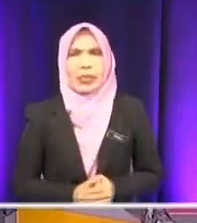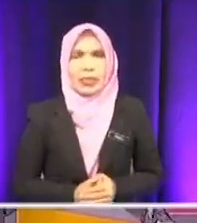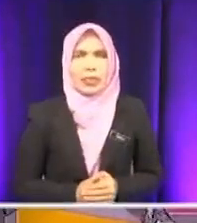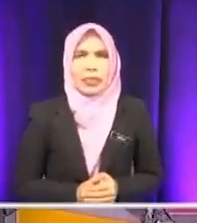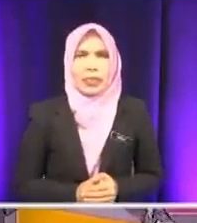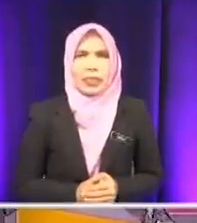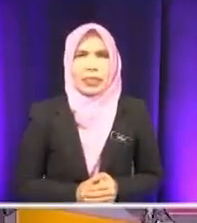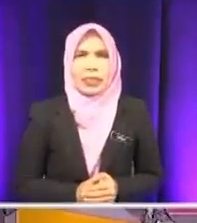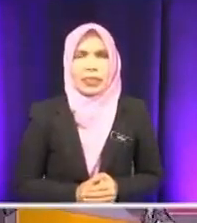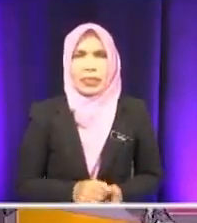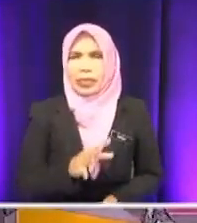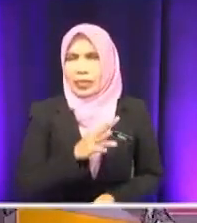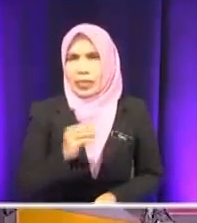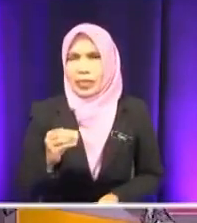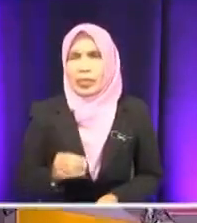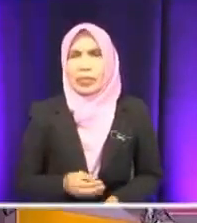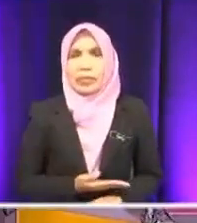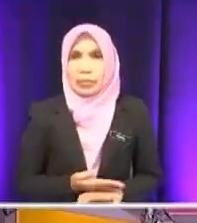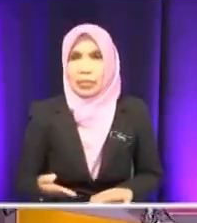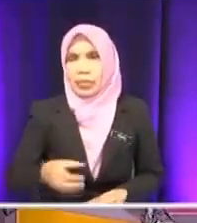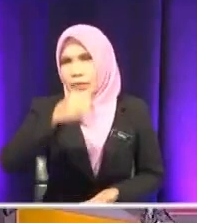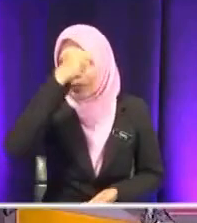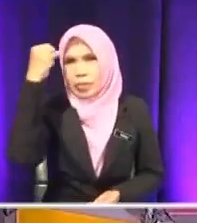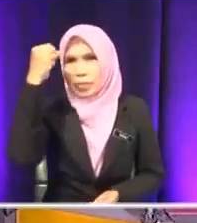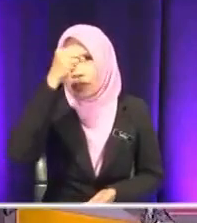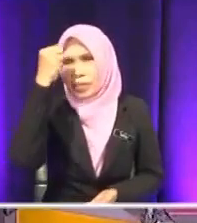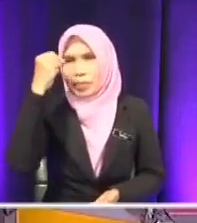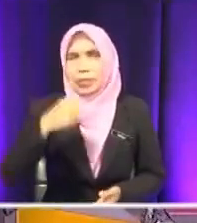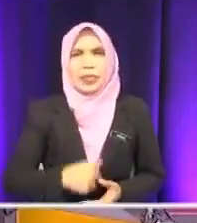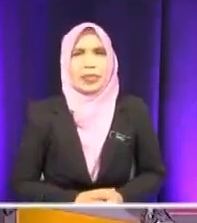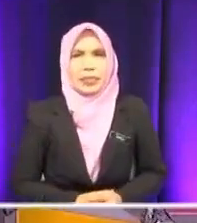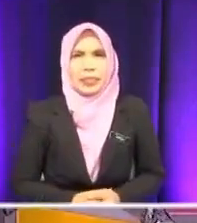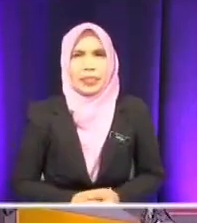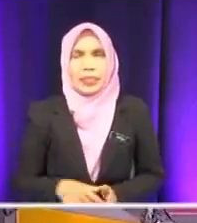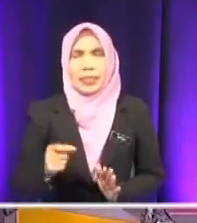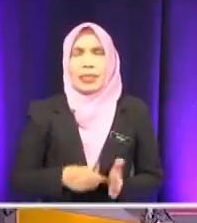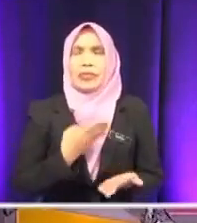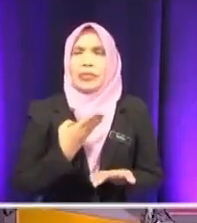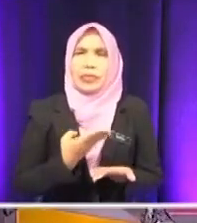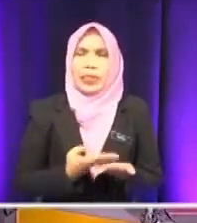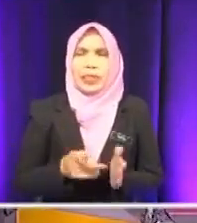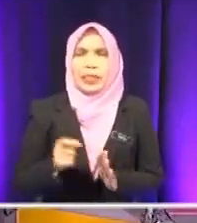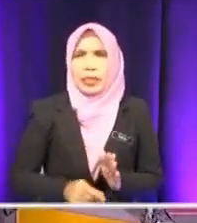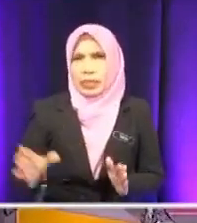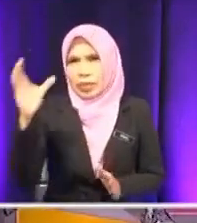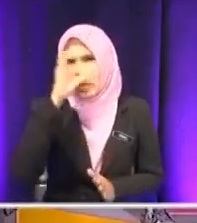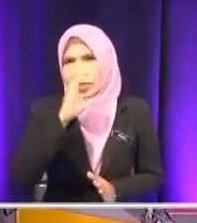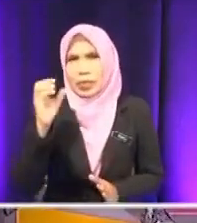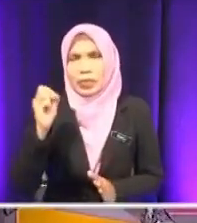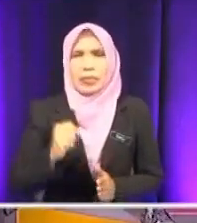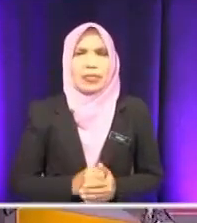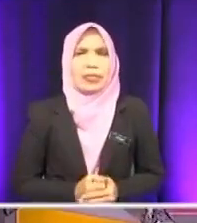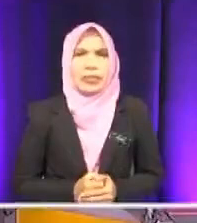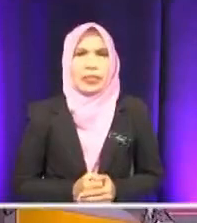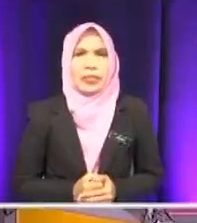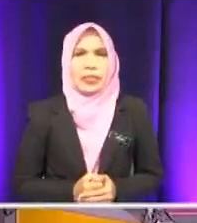sebab-sebabnya trus masa murid memilih yang terbaik ataupun yang tercantik atau yang paling terlah oke Jadi